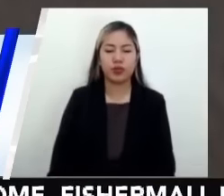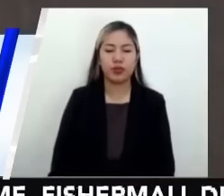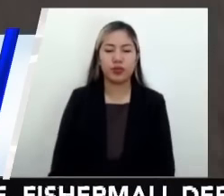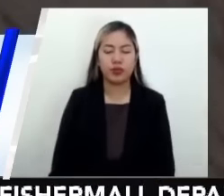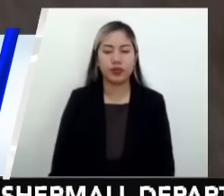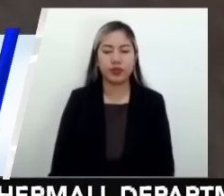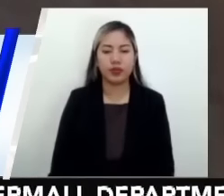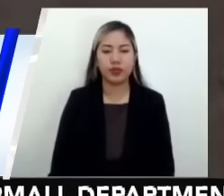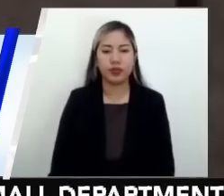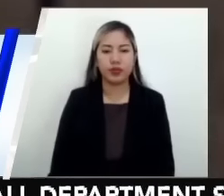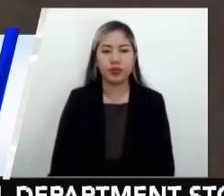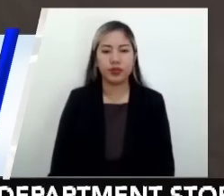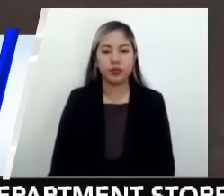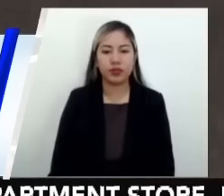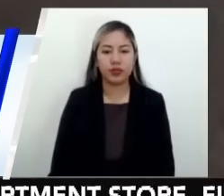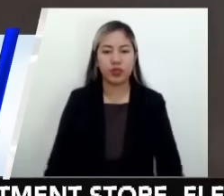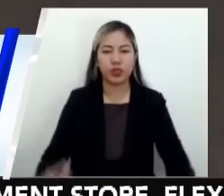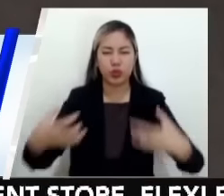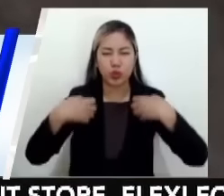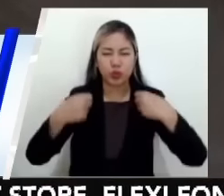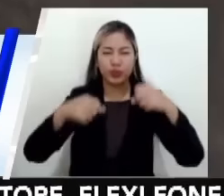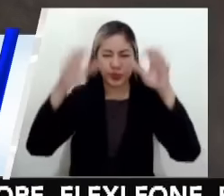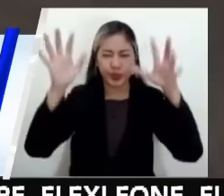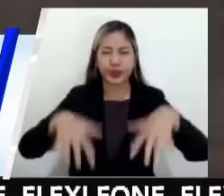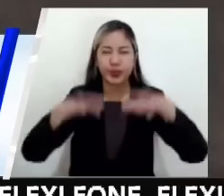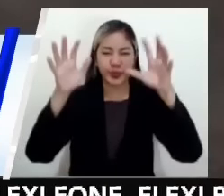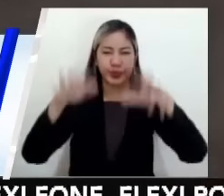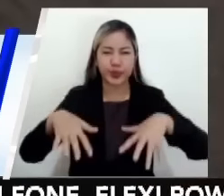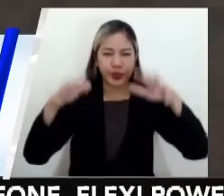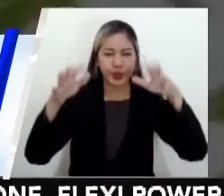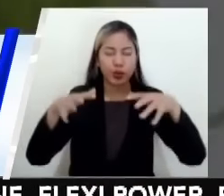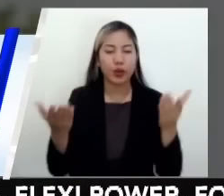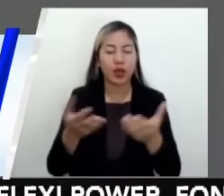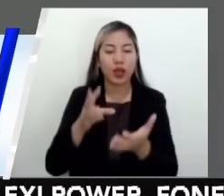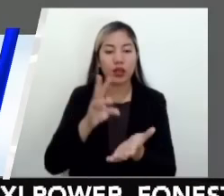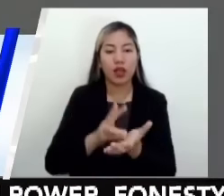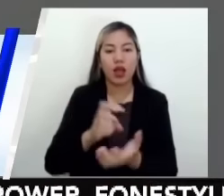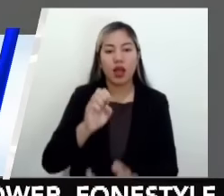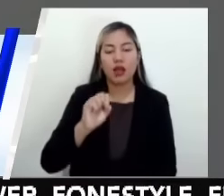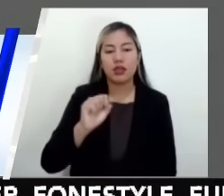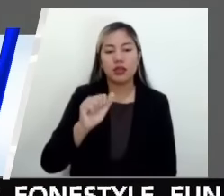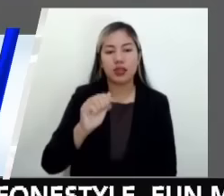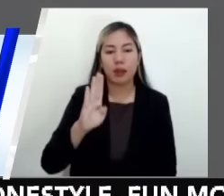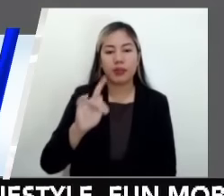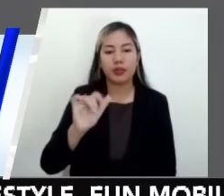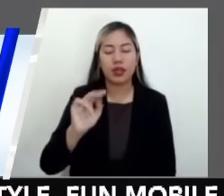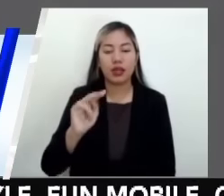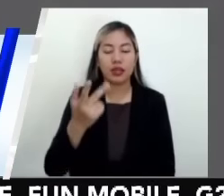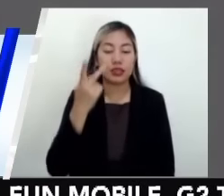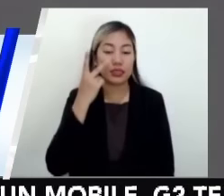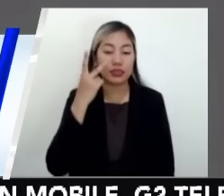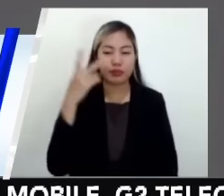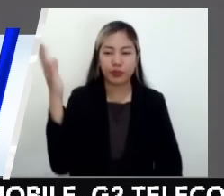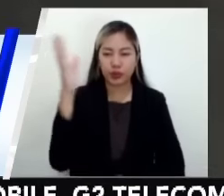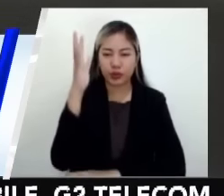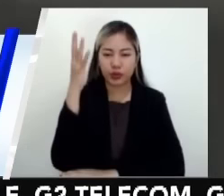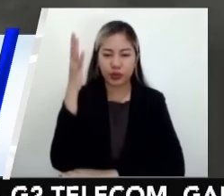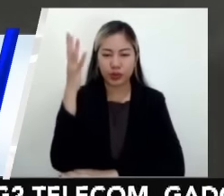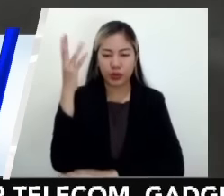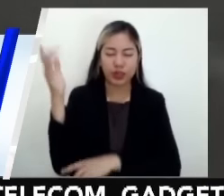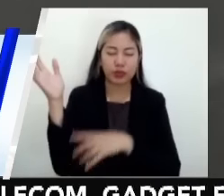Sa lakas ng bugso ng hangin sa Sabtang, halos makalbo na ang mga dahon ng ilang puno. Sinabayan pa yan ng malakas ding ulan, natuklap